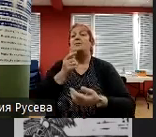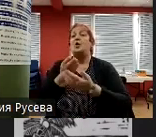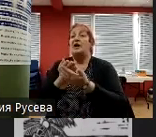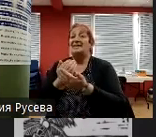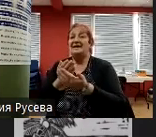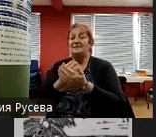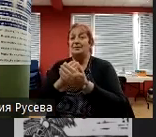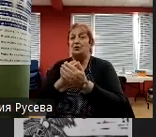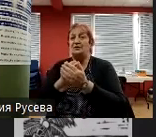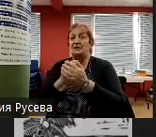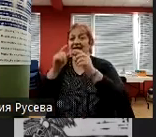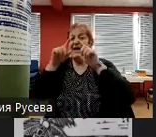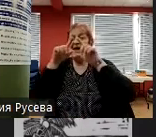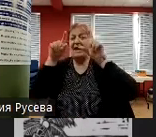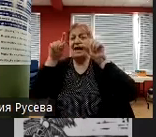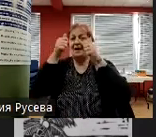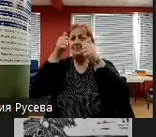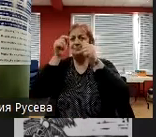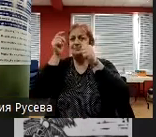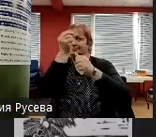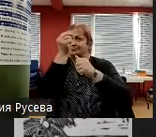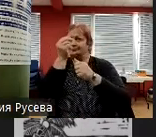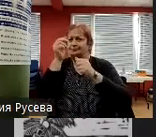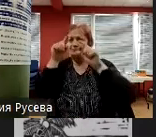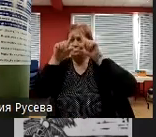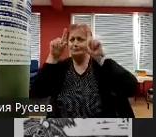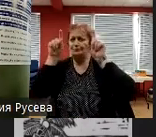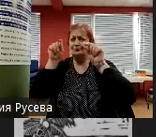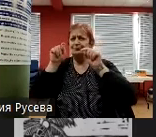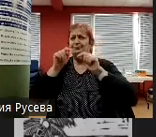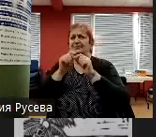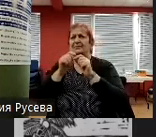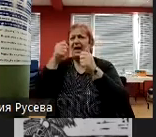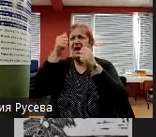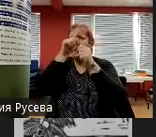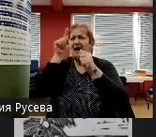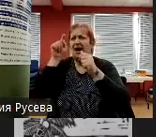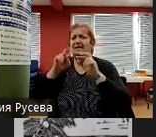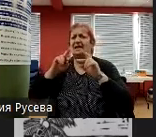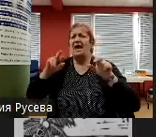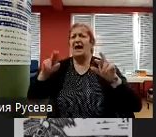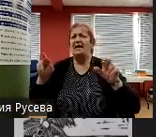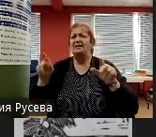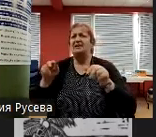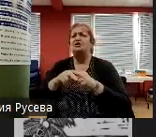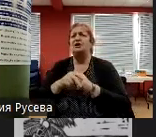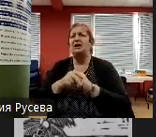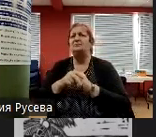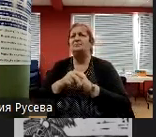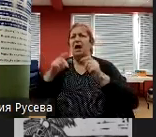и емоджи. Това са там тия картинките с различни